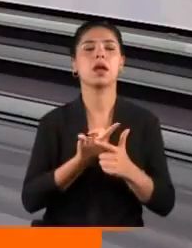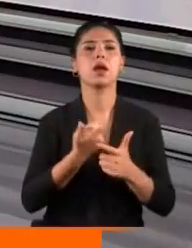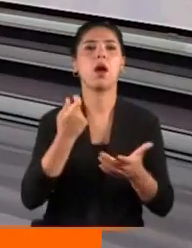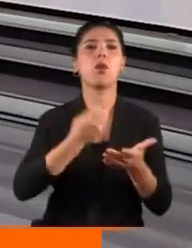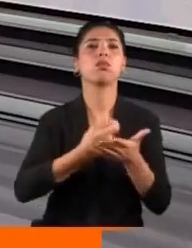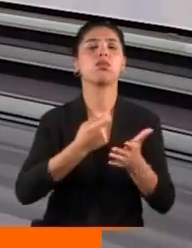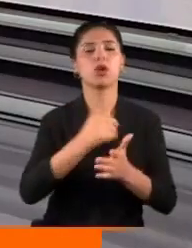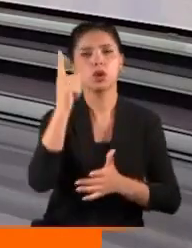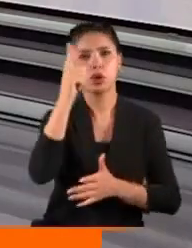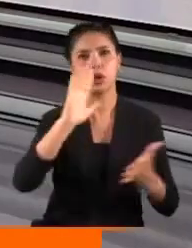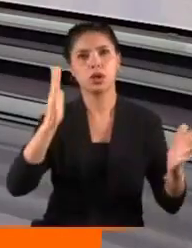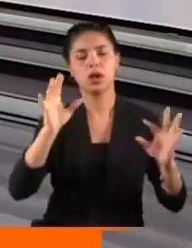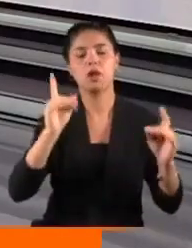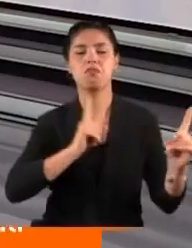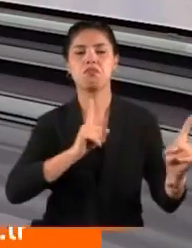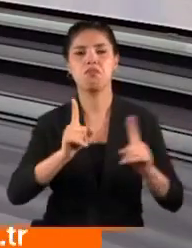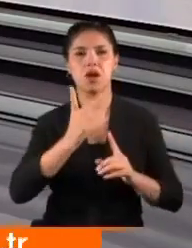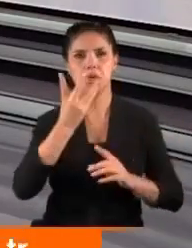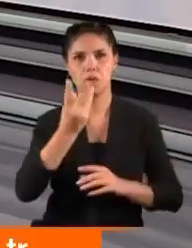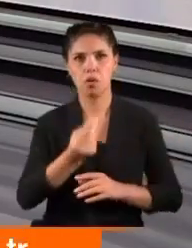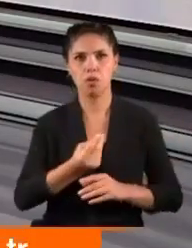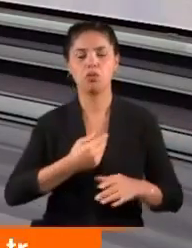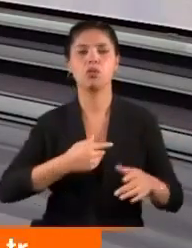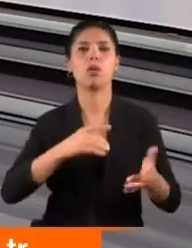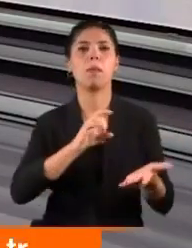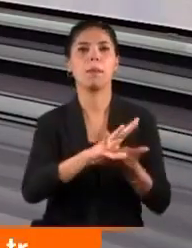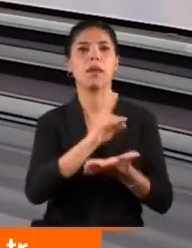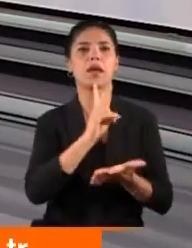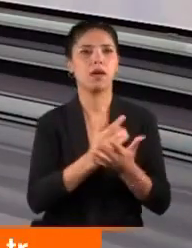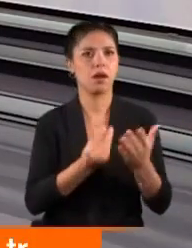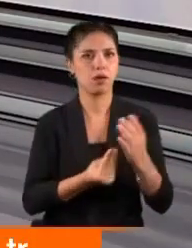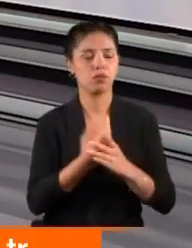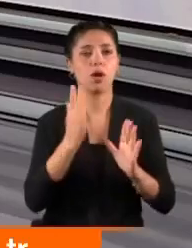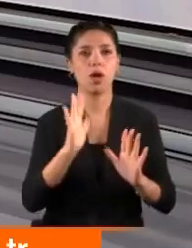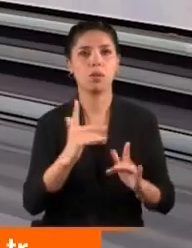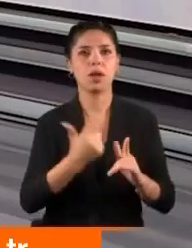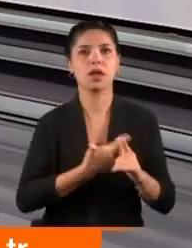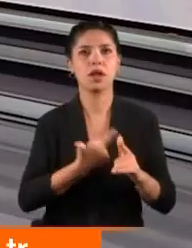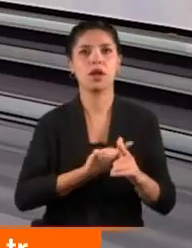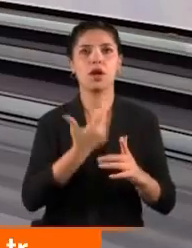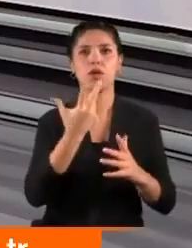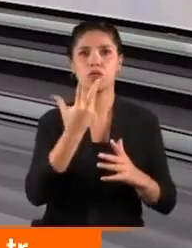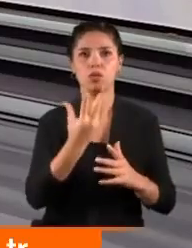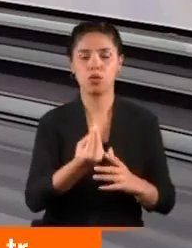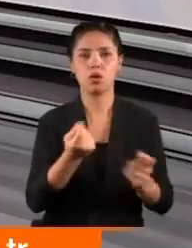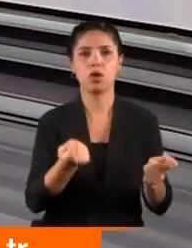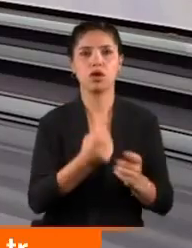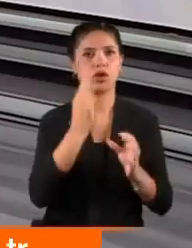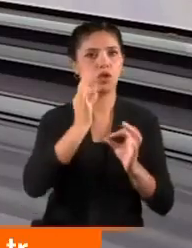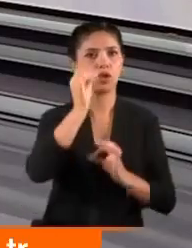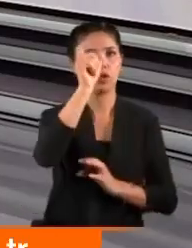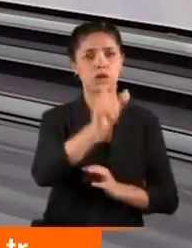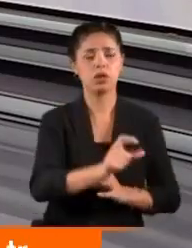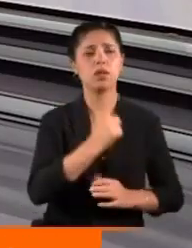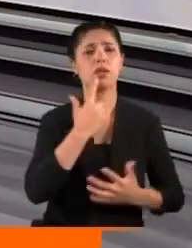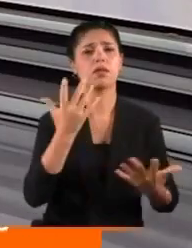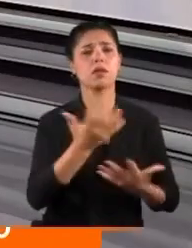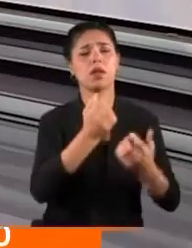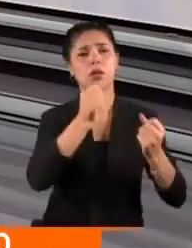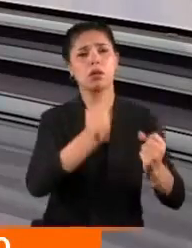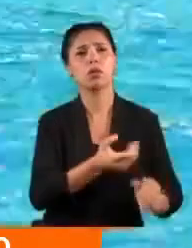alamıyordu ve taraflar mahkemelik oldu. Tahliye kararı çıkmasına rağmen kiracısı olan iş insanı yalıyı yıllardır terk etmiyor.